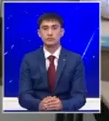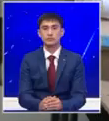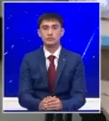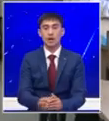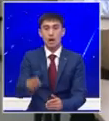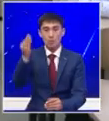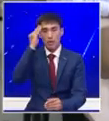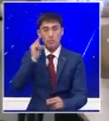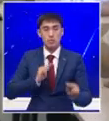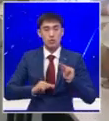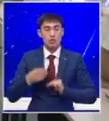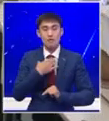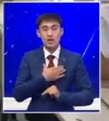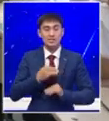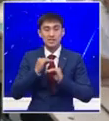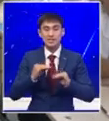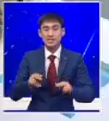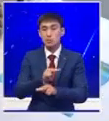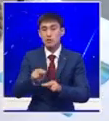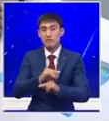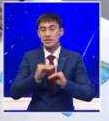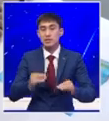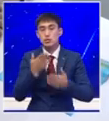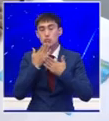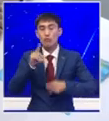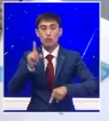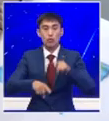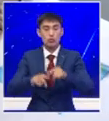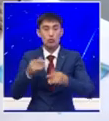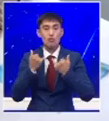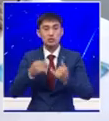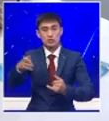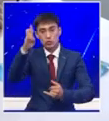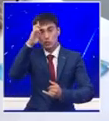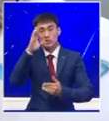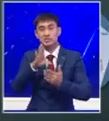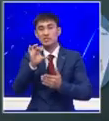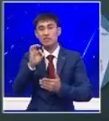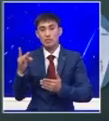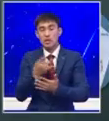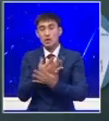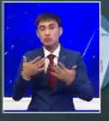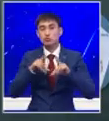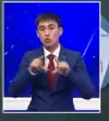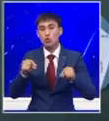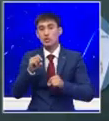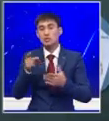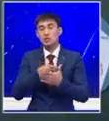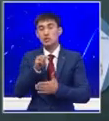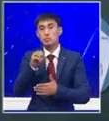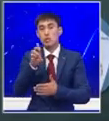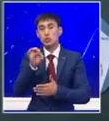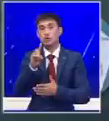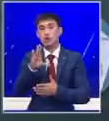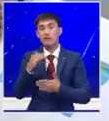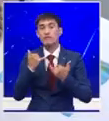мнению педагогов, очень важно с самого детства прививать детям любовь к родине и уважение к государственным символам. Поэтому в школе имени Ежана Бирликожаулы